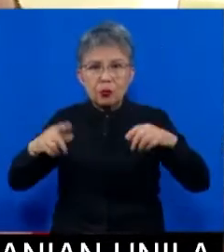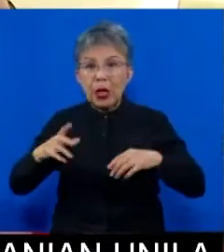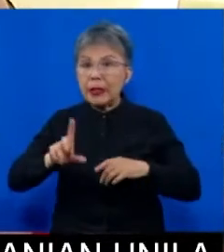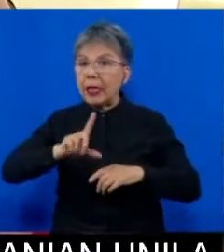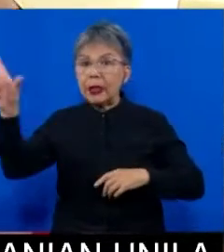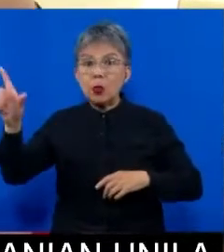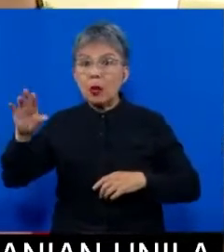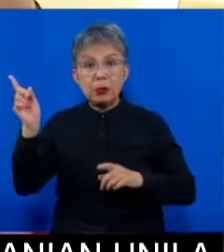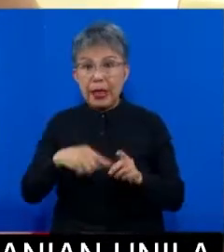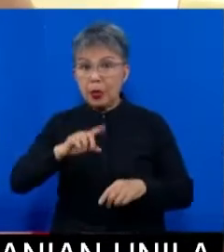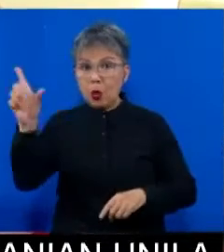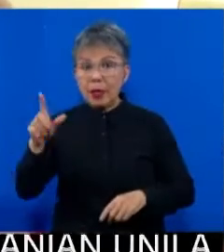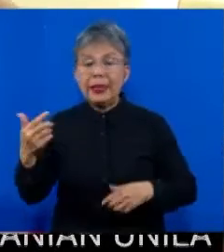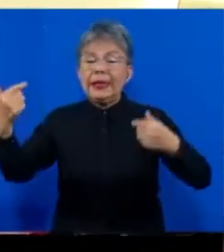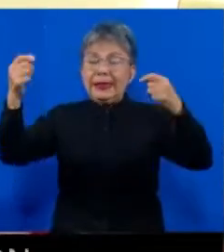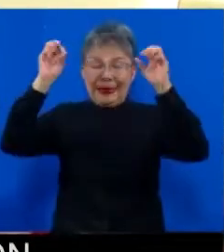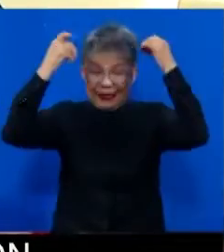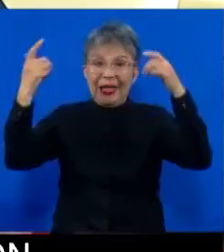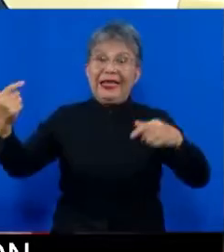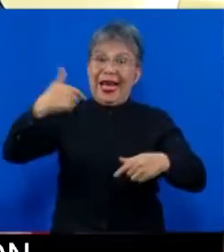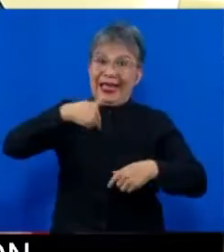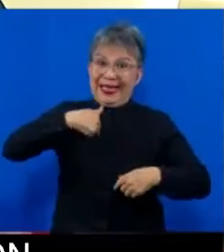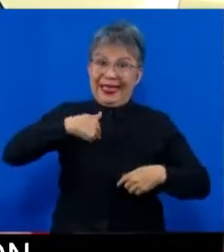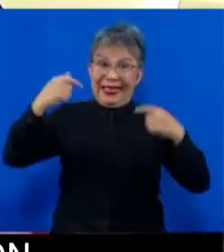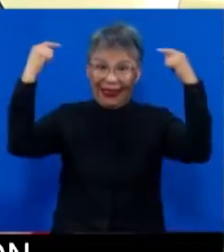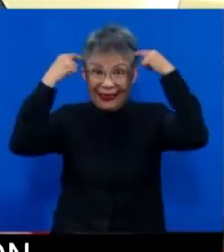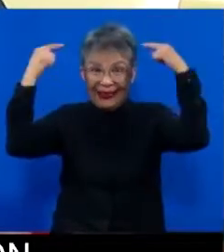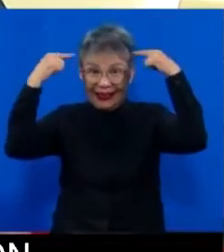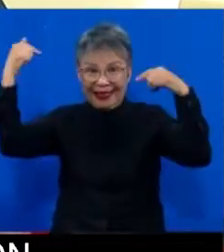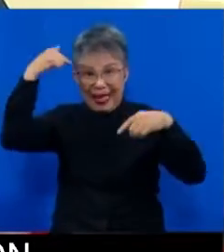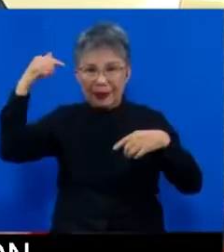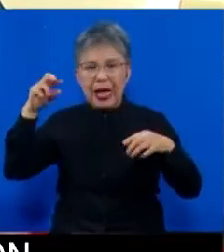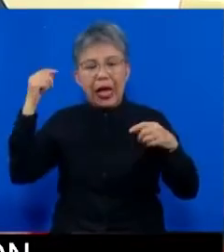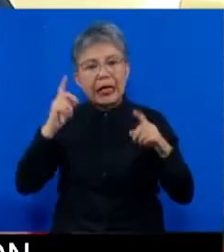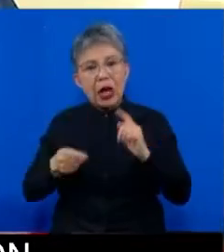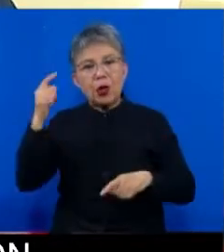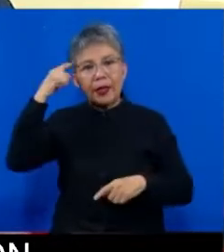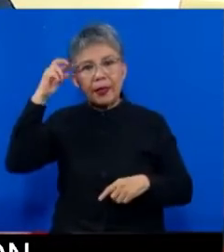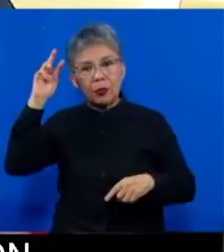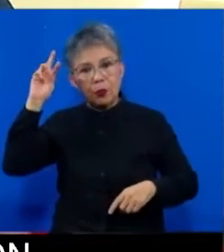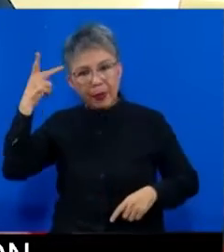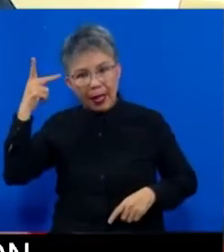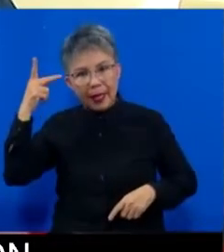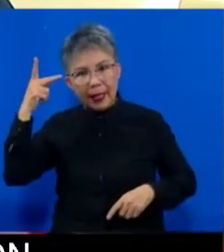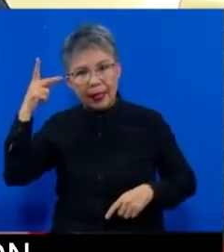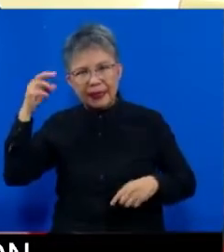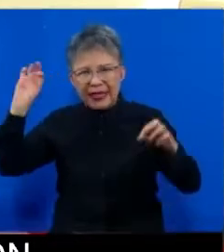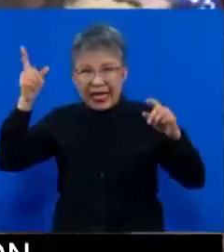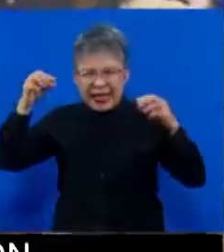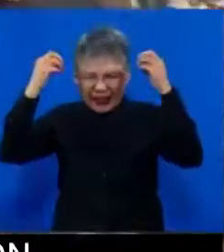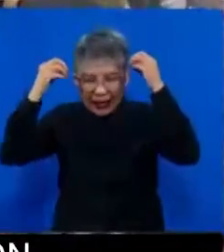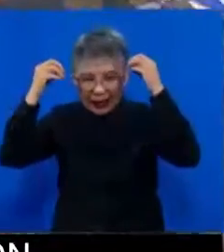diri kita, tetapi stres itu adanya di dalam otak. Dengan merubah saklar yang ada di dalam otak kita, stresnya